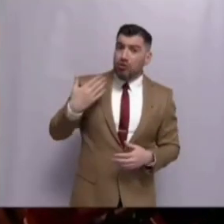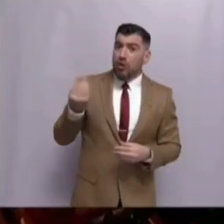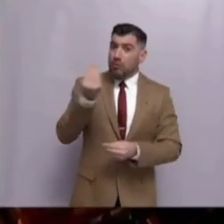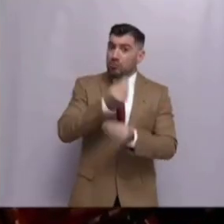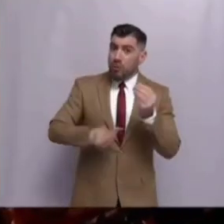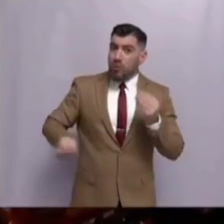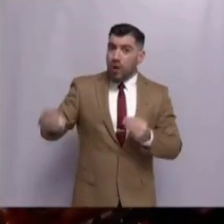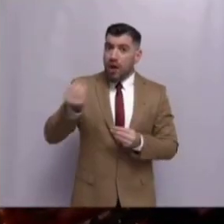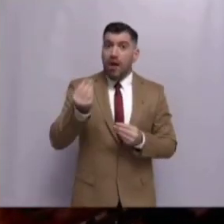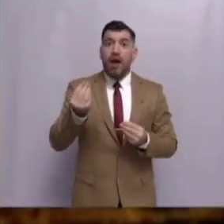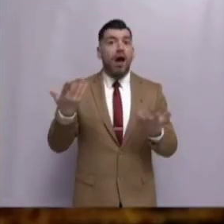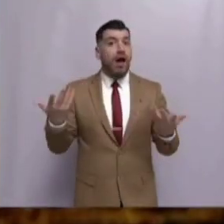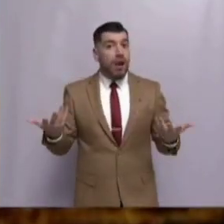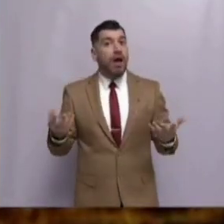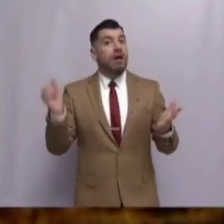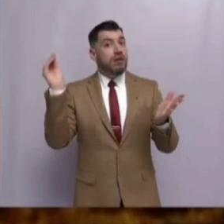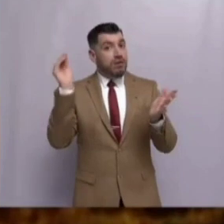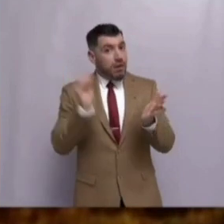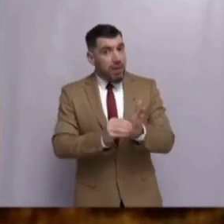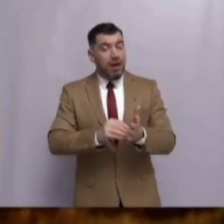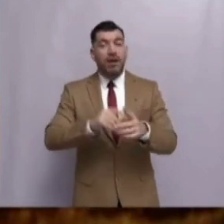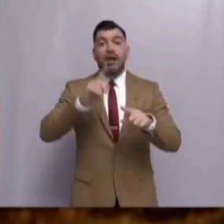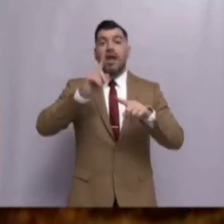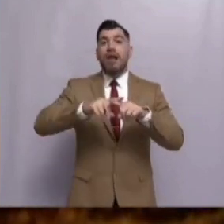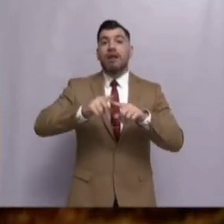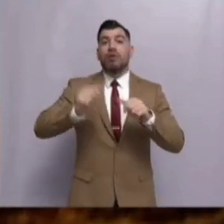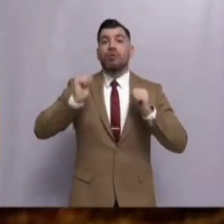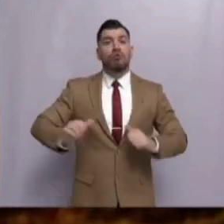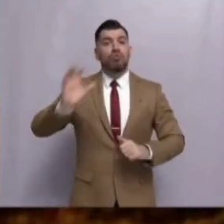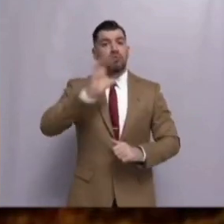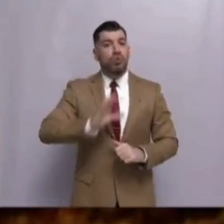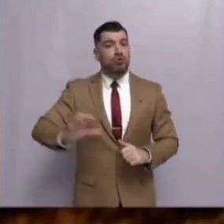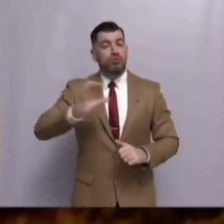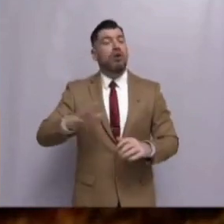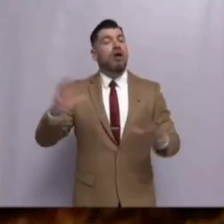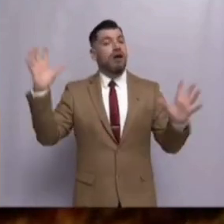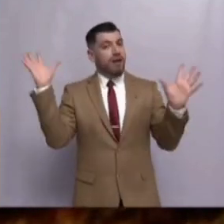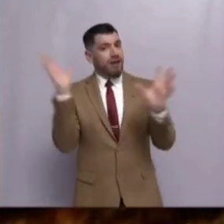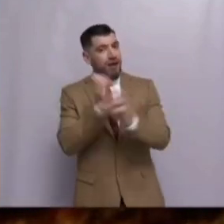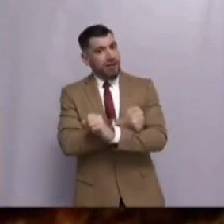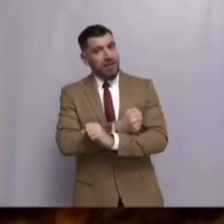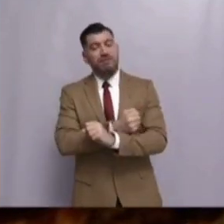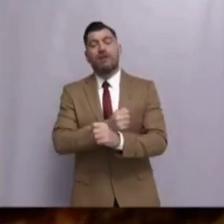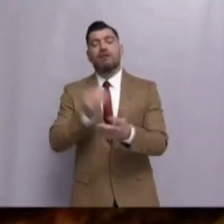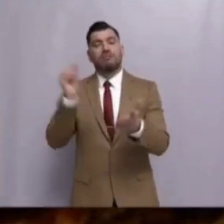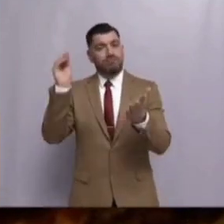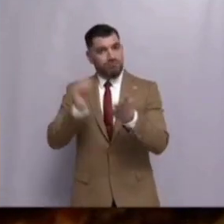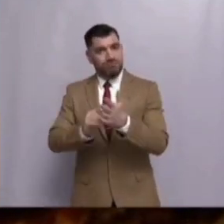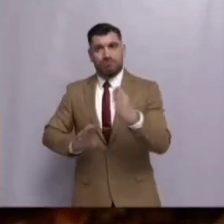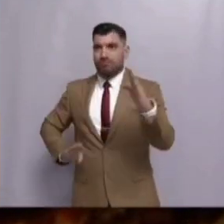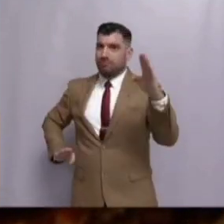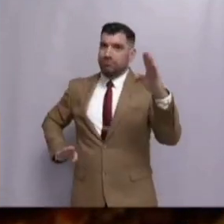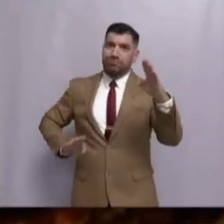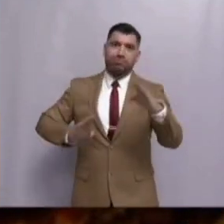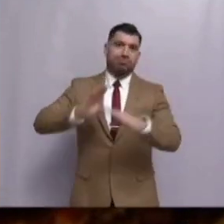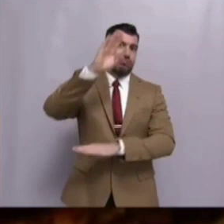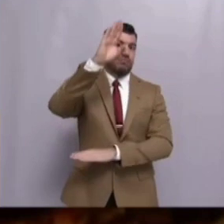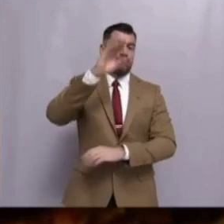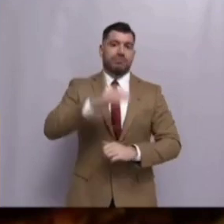ο ελληνικός τουρισμός κατάφερε και έκανε αυτή την μεγάλη επιστροφή. Και πρέπει να σας πω ότι